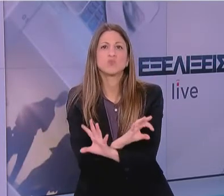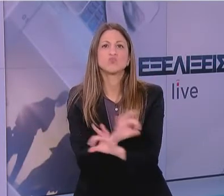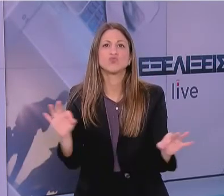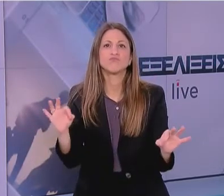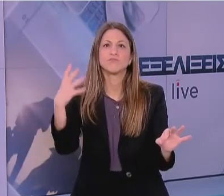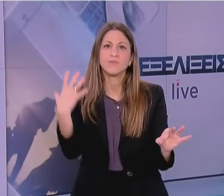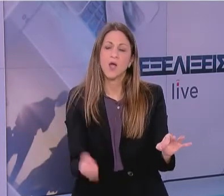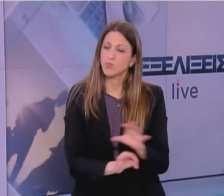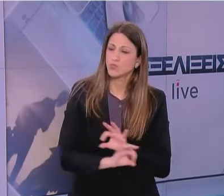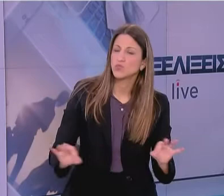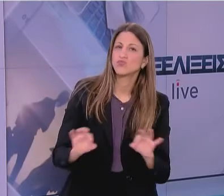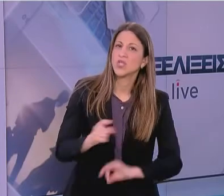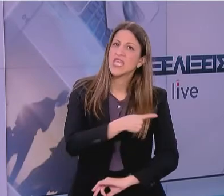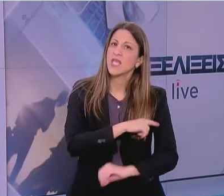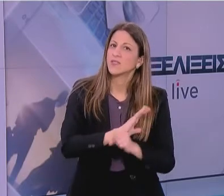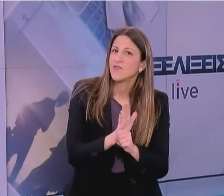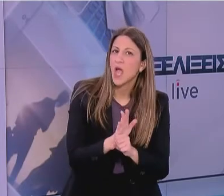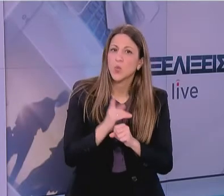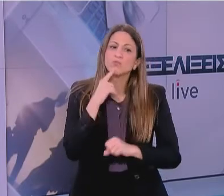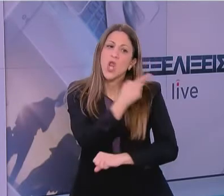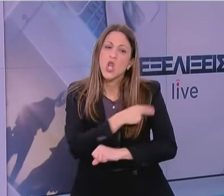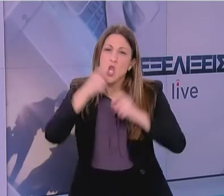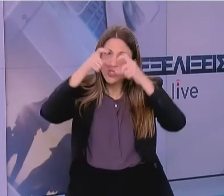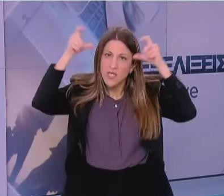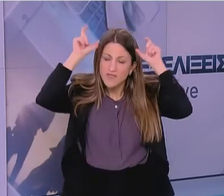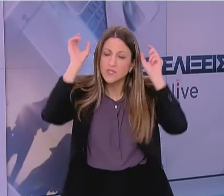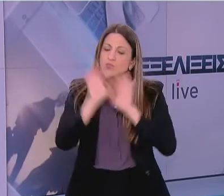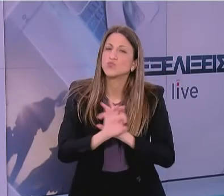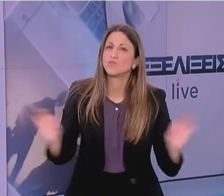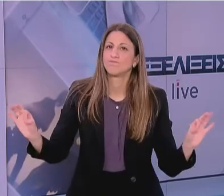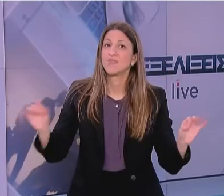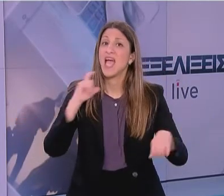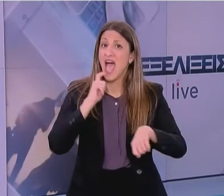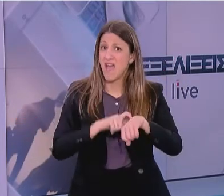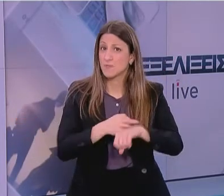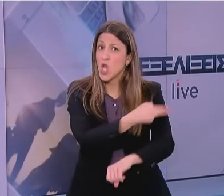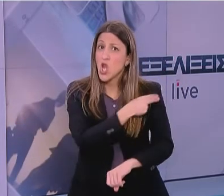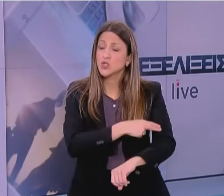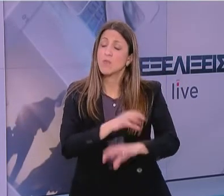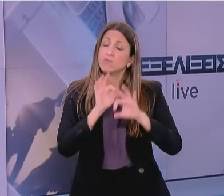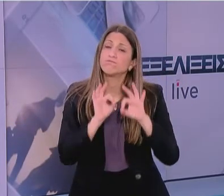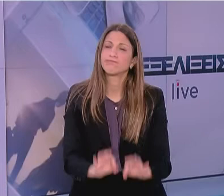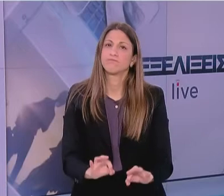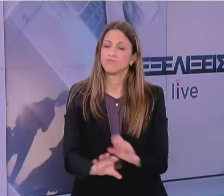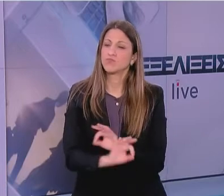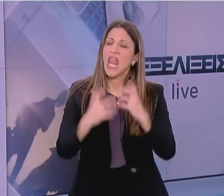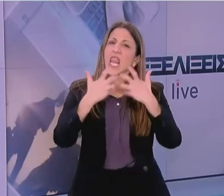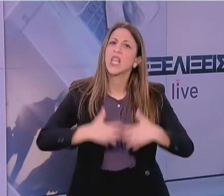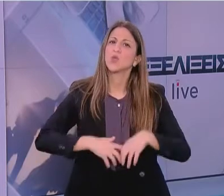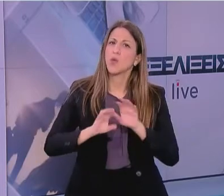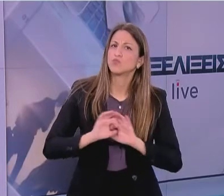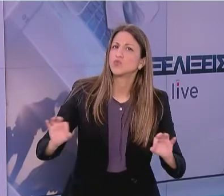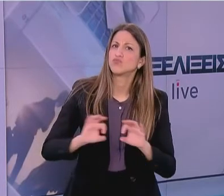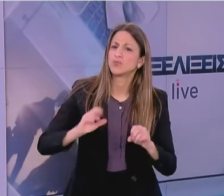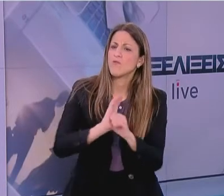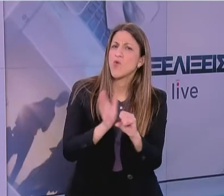κατάσταση ώστε να ανταποκρίνεται στις ανάγκες όλων των συμπολιτών μας. Το σύστημα υγείας σήμερα λειτουργεί σε όλα τα επίπεδα πλήρως,